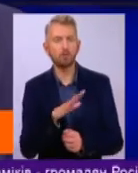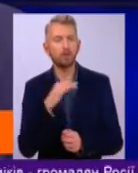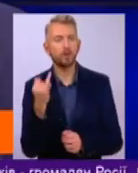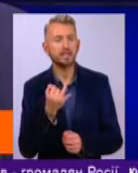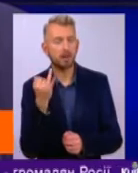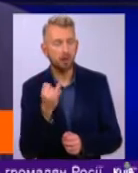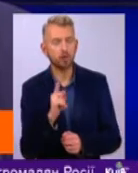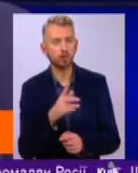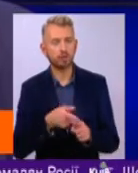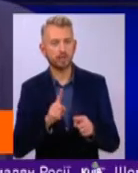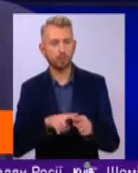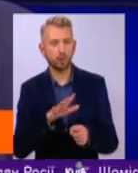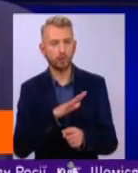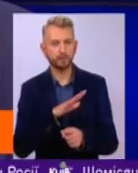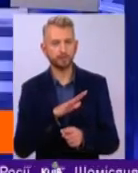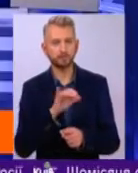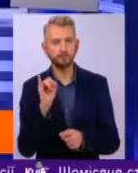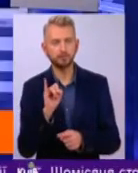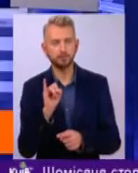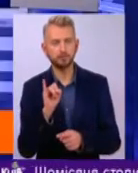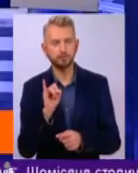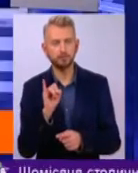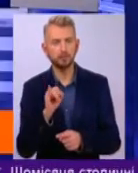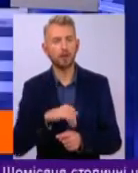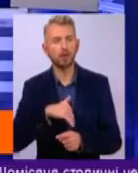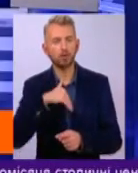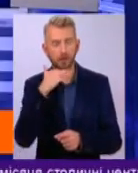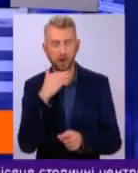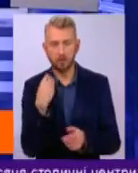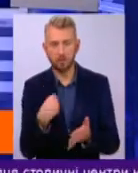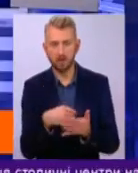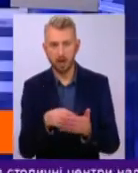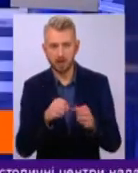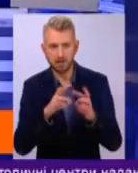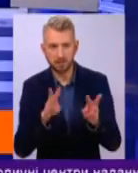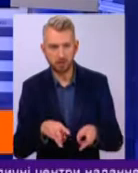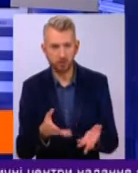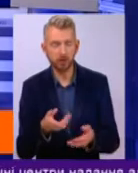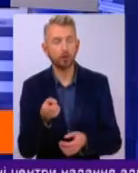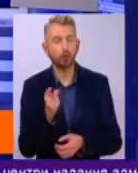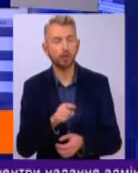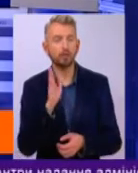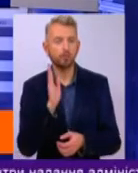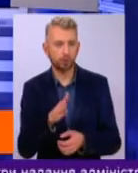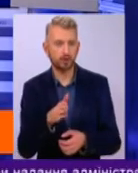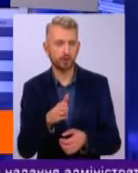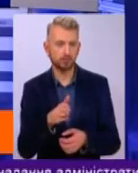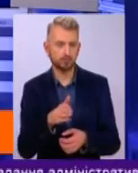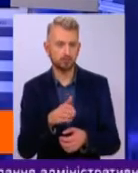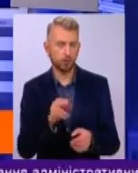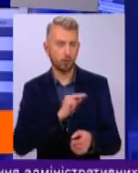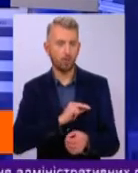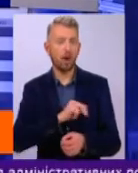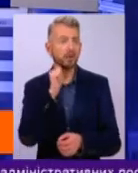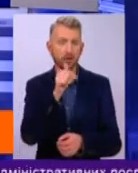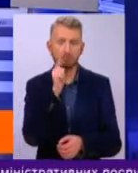цікаво, щоб це було і достатньо матеріальне забезпечення, тоді буде віддача. Але завтра, післязавтра